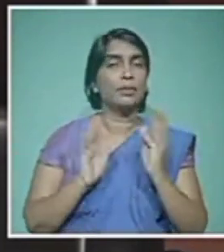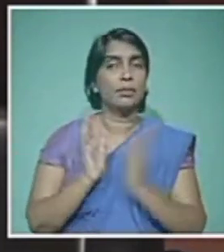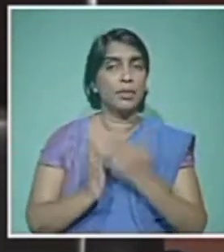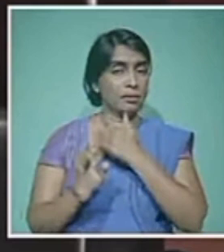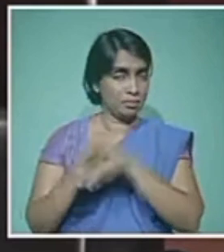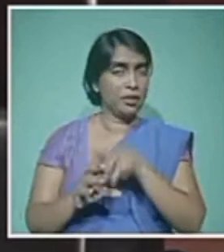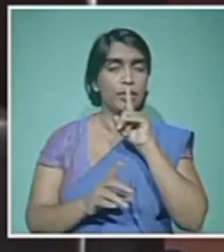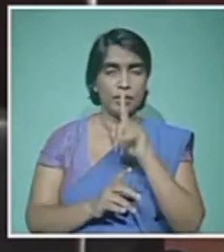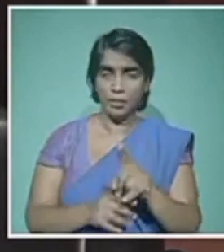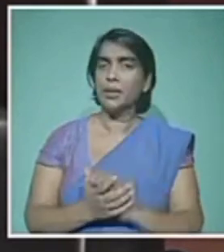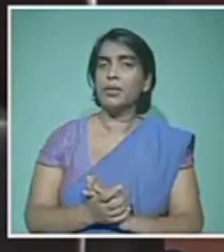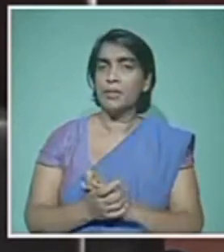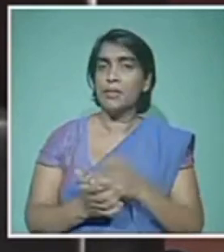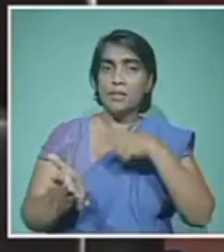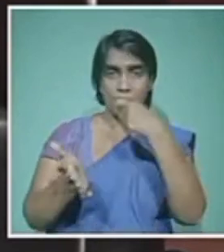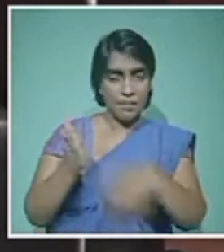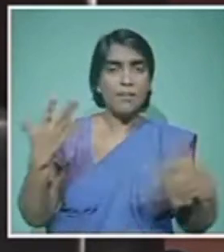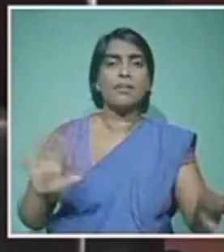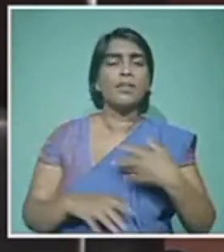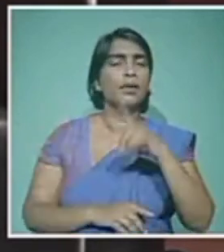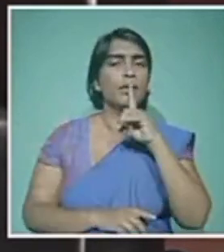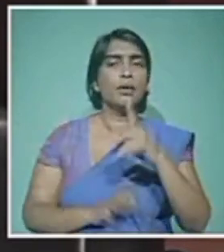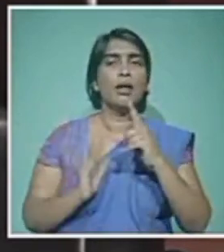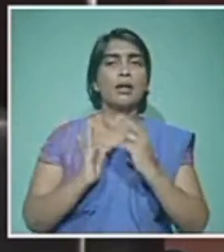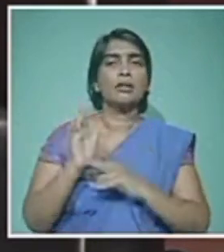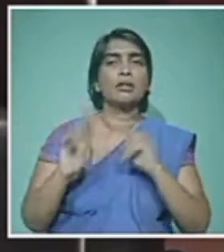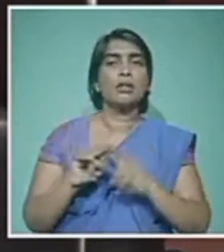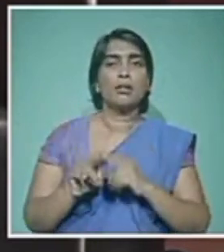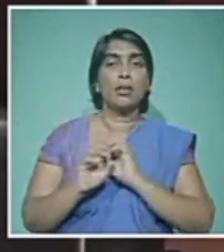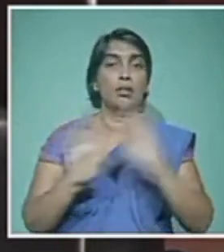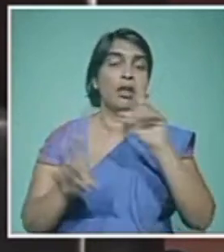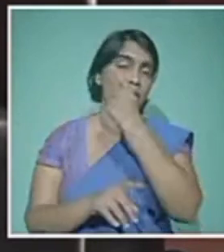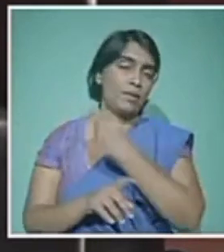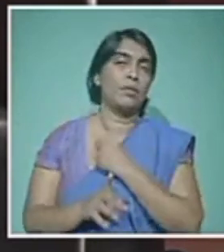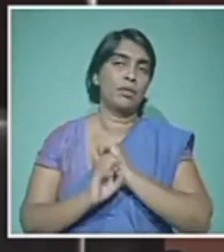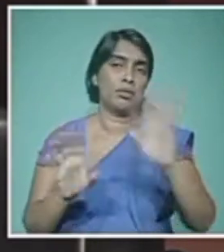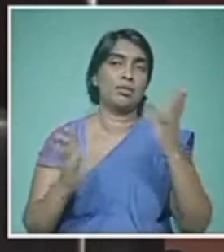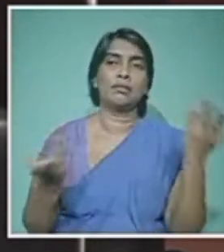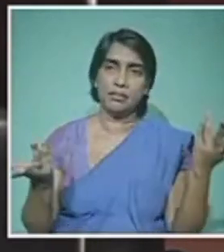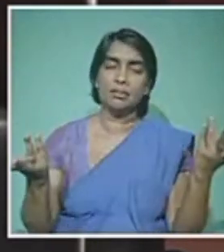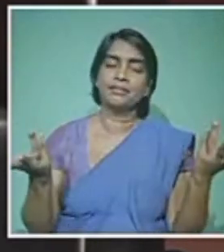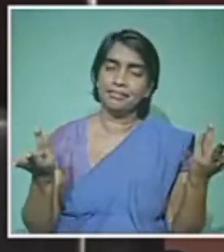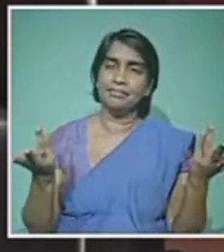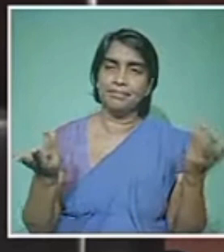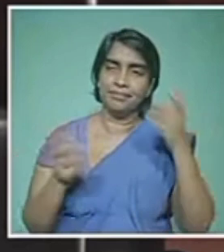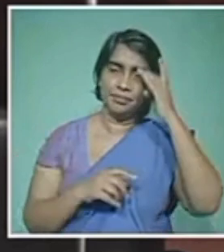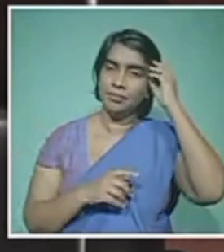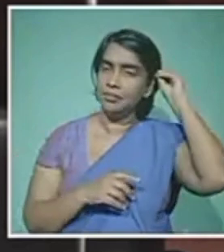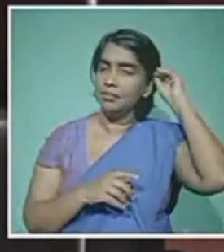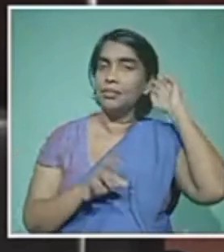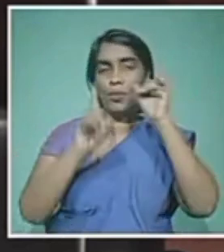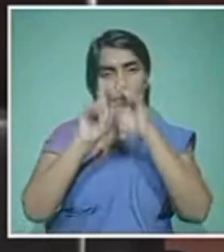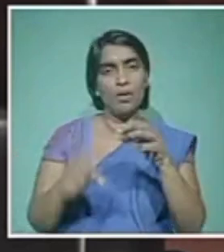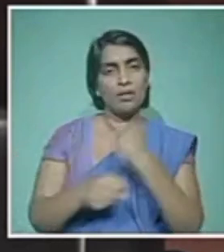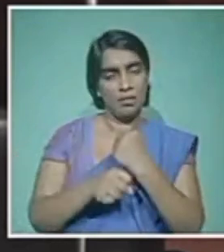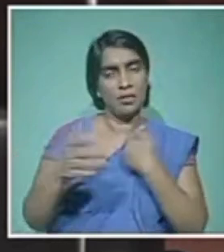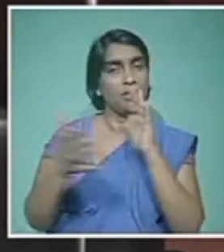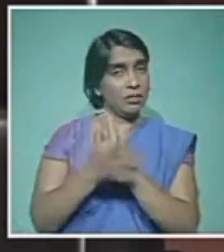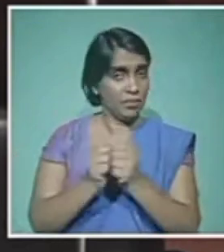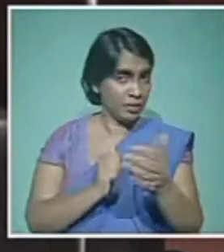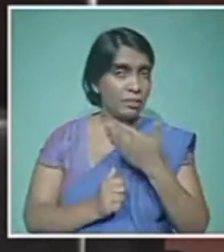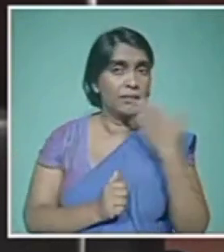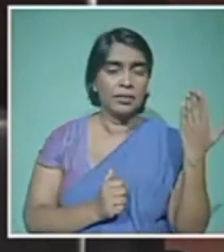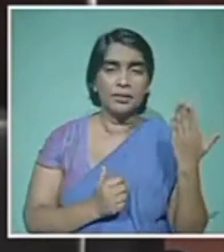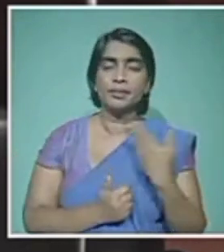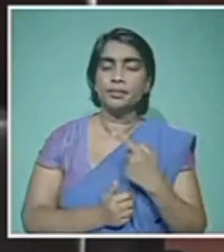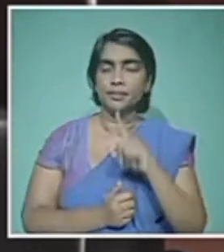කිව්වනේ. මම අසංගල තියෙන කිව්වා. නමුත් IMF එකේ මේක එළියට දාන්න පරිවා. ඉතින් බලන්නකෝ මේ වගේ රජයක් එක්ක අපිට කටයුතු කරන්න පුළුවන්ද? ඉතින්